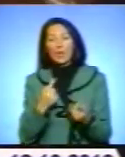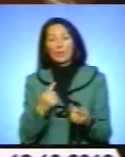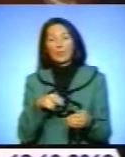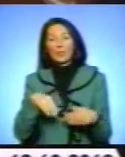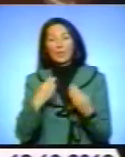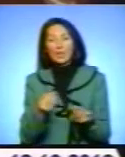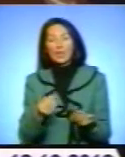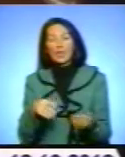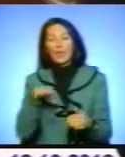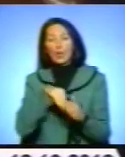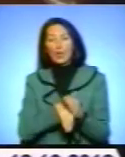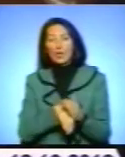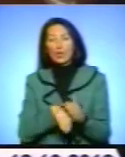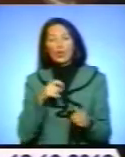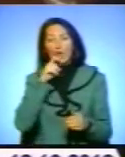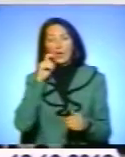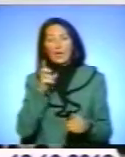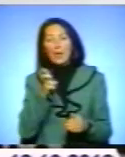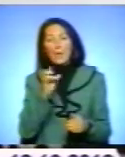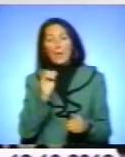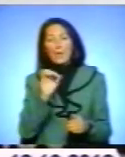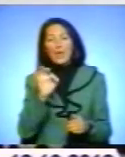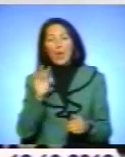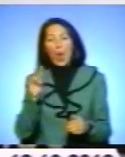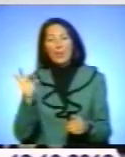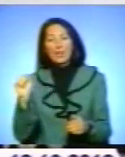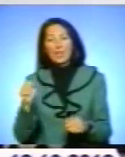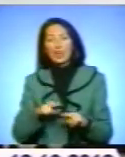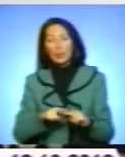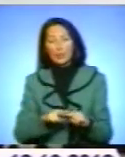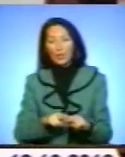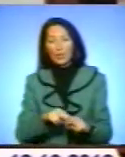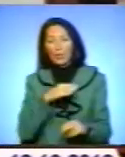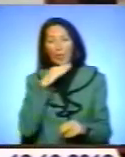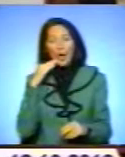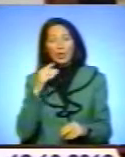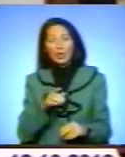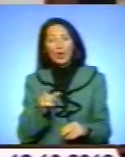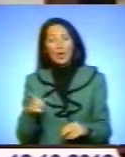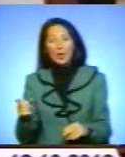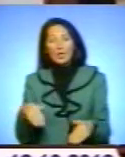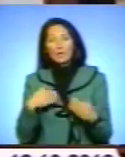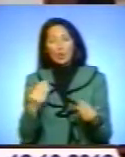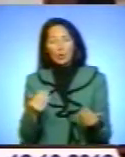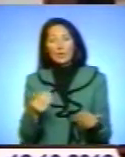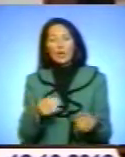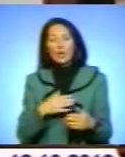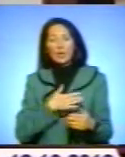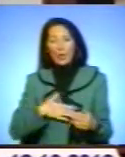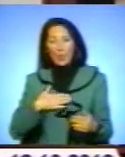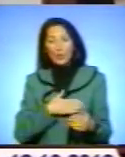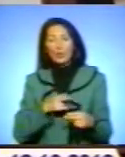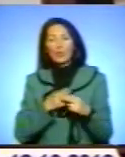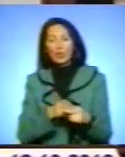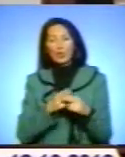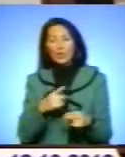Україні біометричних паспортів. Нагадаємо, нещодавно чимало вірян звернулись до президента за непокоєнням можливістю втручання у їхнє особисте